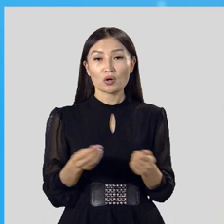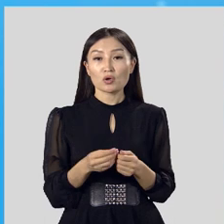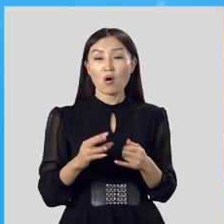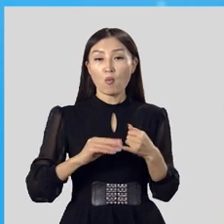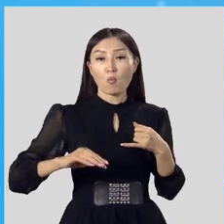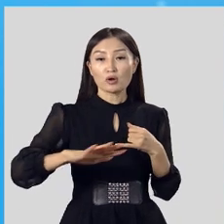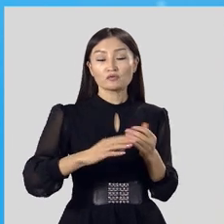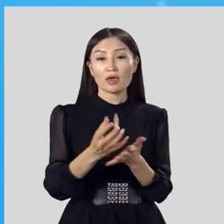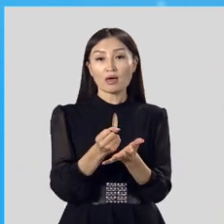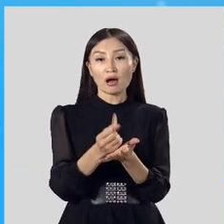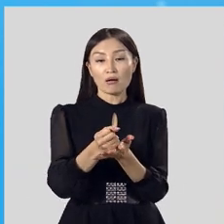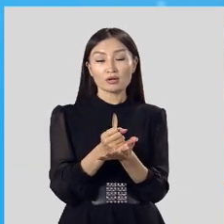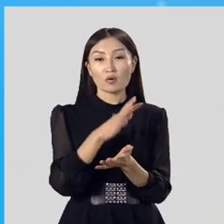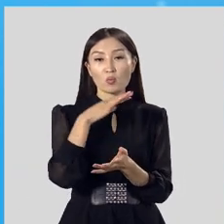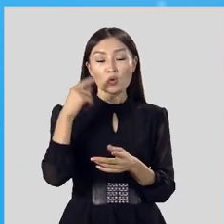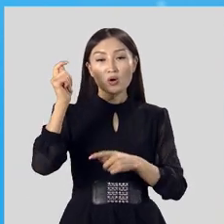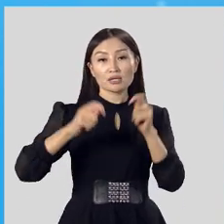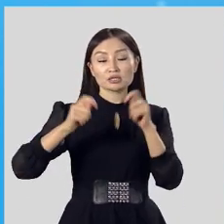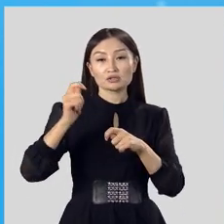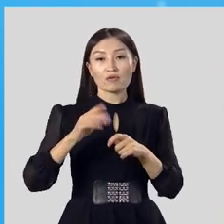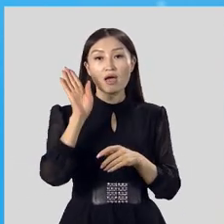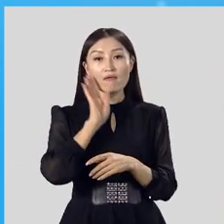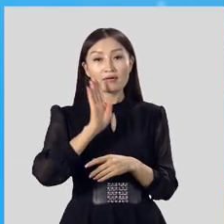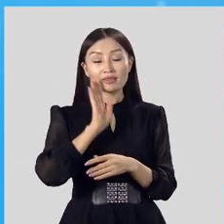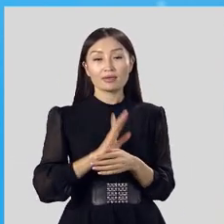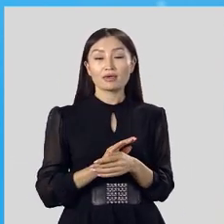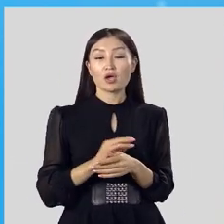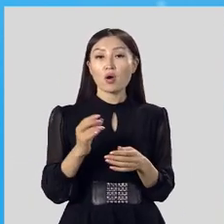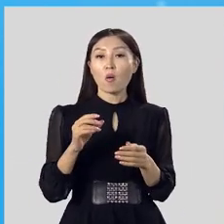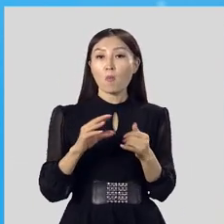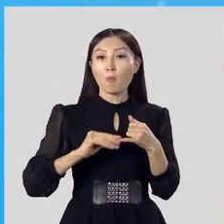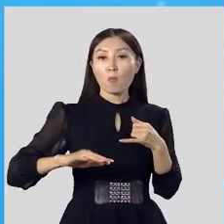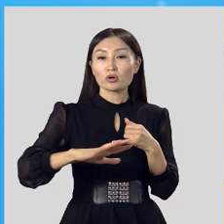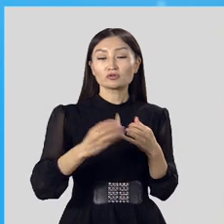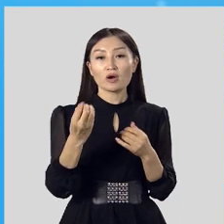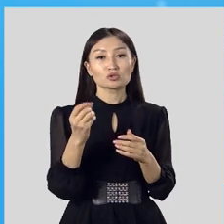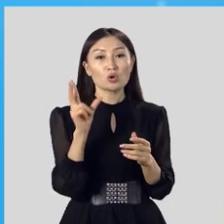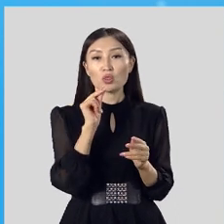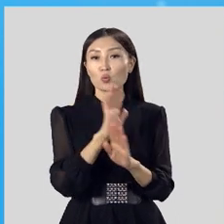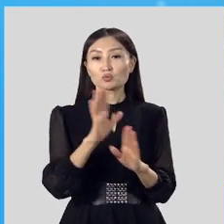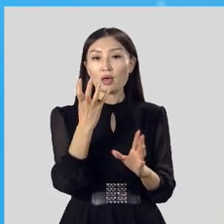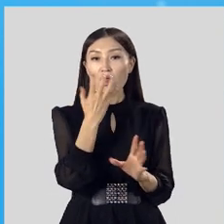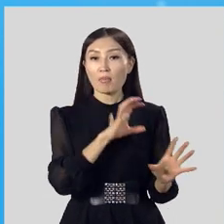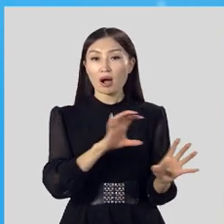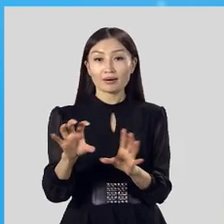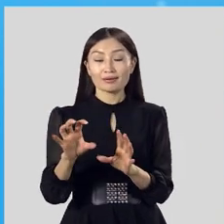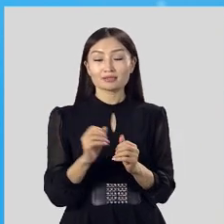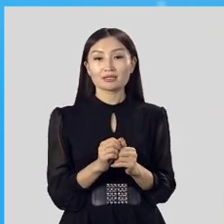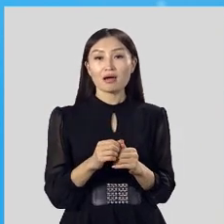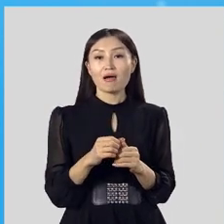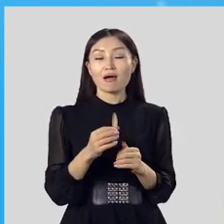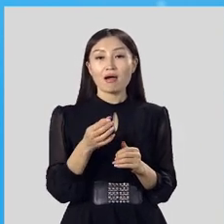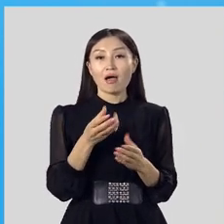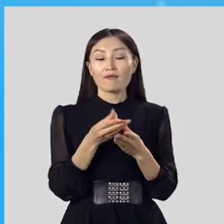в почве накапливается много дождевой и талой воды, но почва еще не успела прогреться.